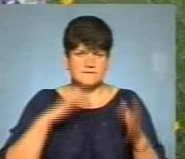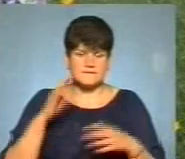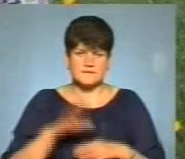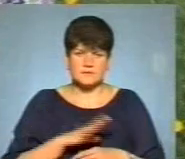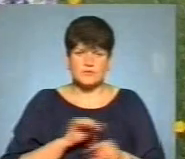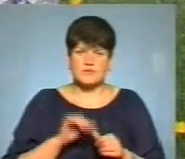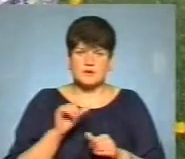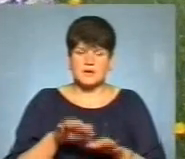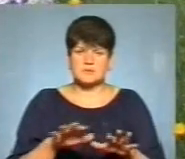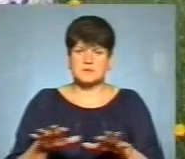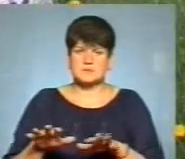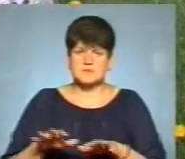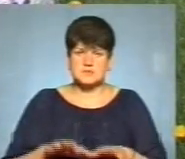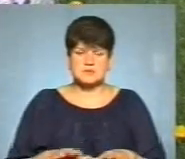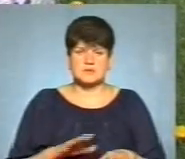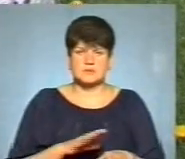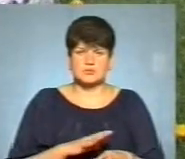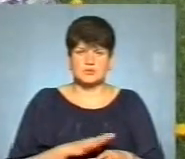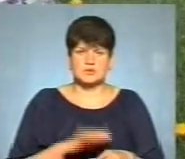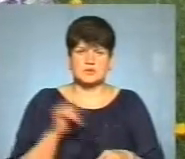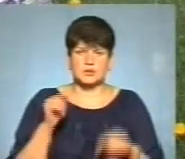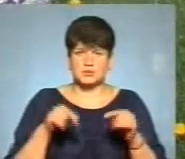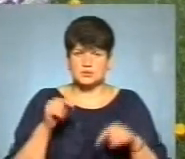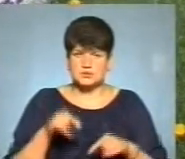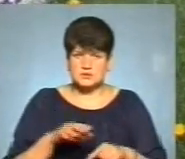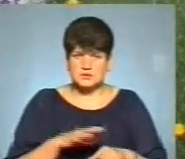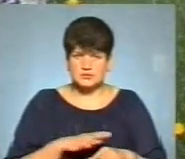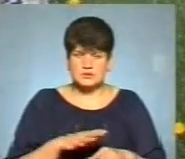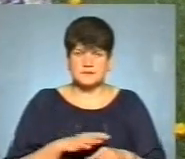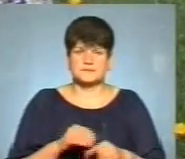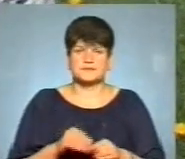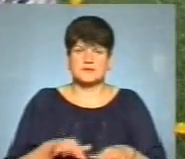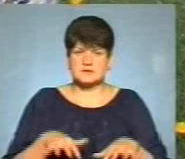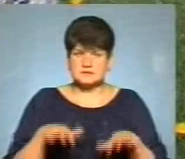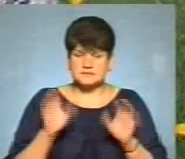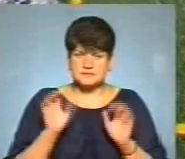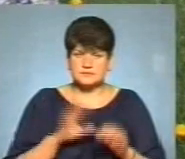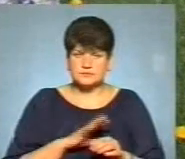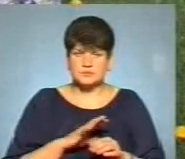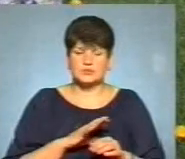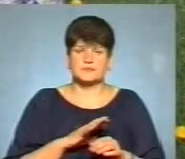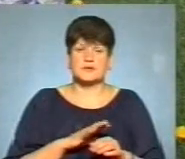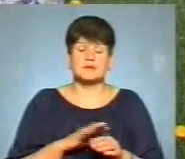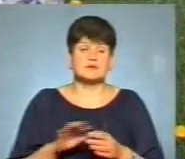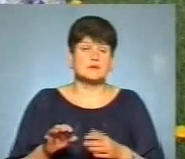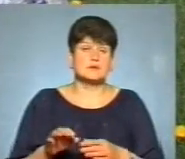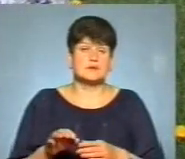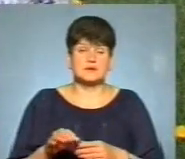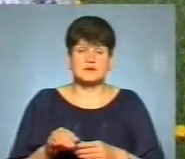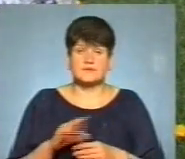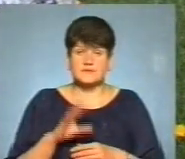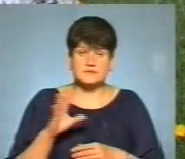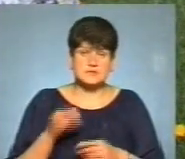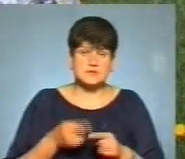окремих місцях, і значні такі дощі пройшли зливового характеру. Ось, і вже буквально таке це все.